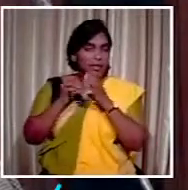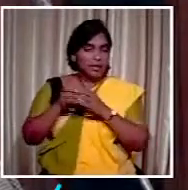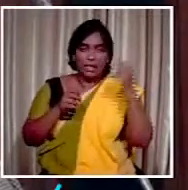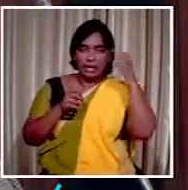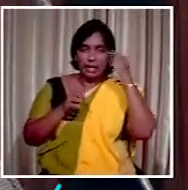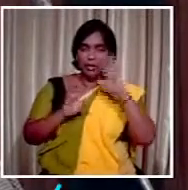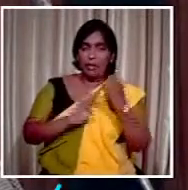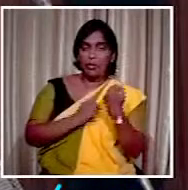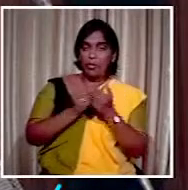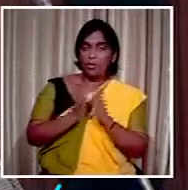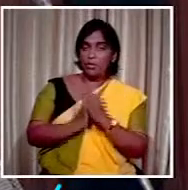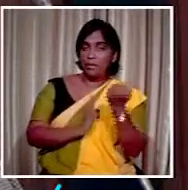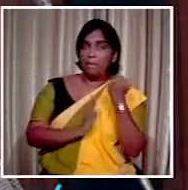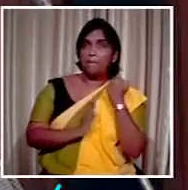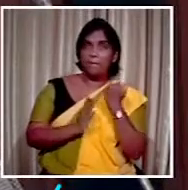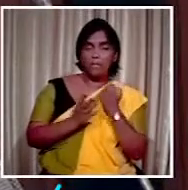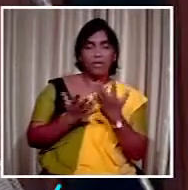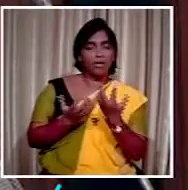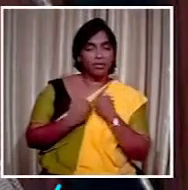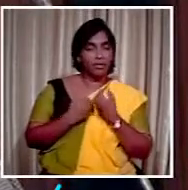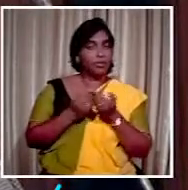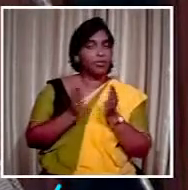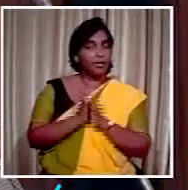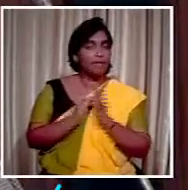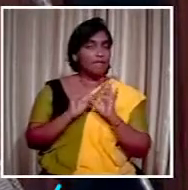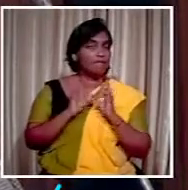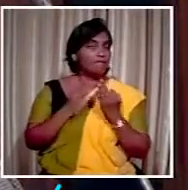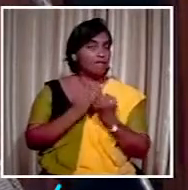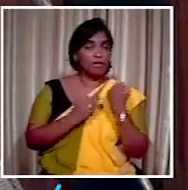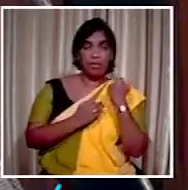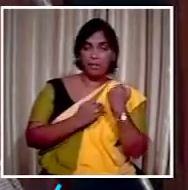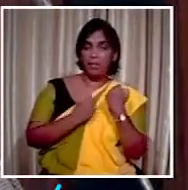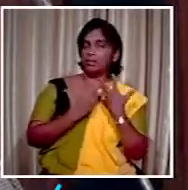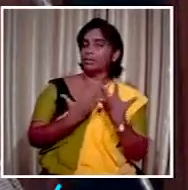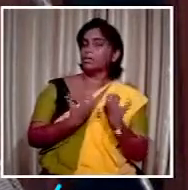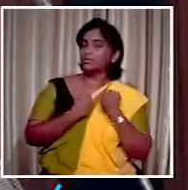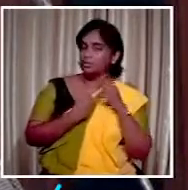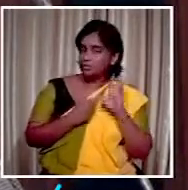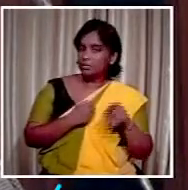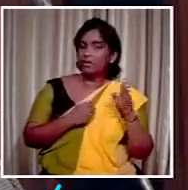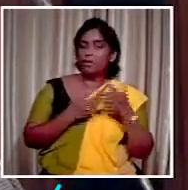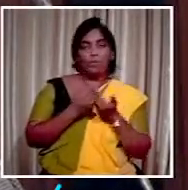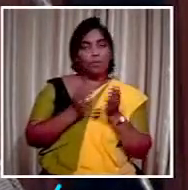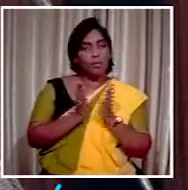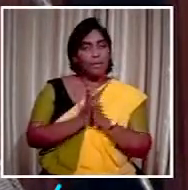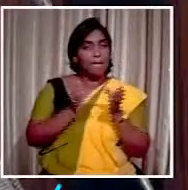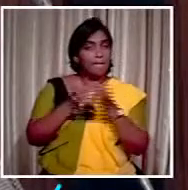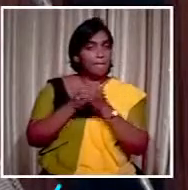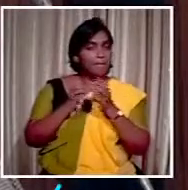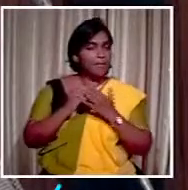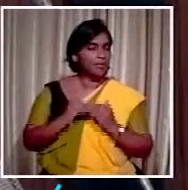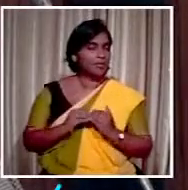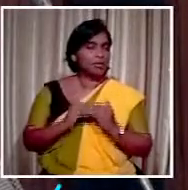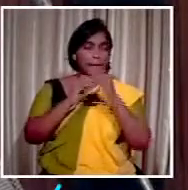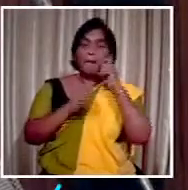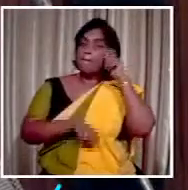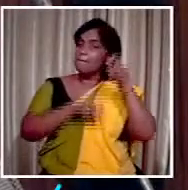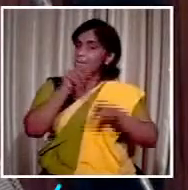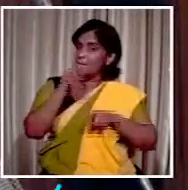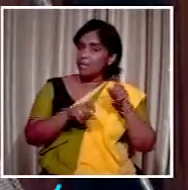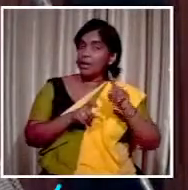තමන්ගේ බලය තහවුරු කරගන්න තමන්ගේ පෞල්වාද බලය තහවුරු කරගන්න තමන්ගේ පක්ෂ ගොඩනගන්න හදන මිනිස්සු